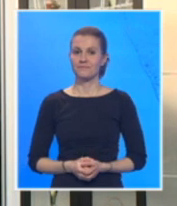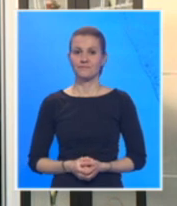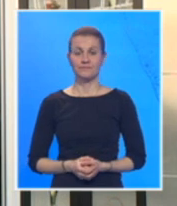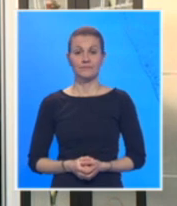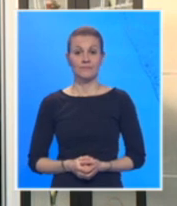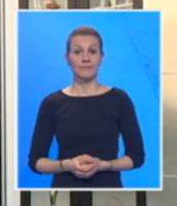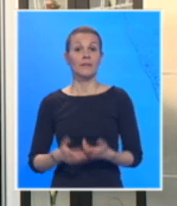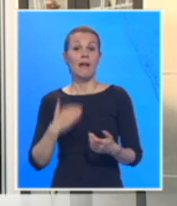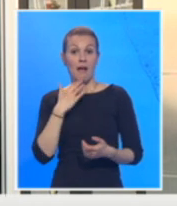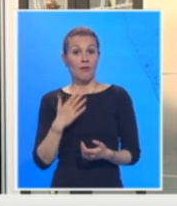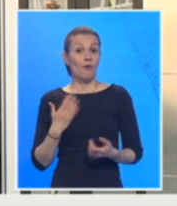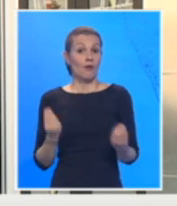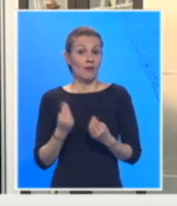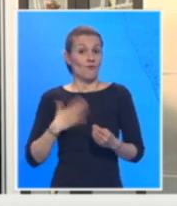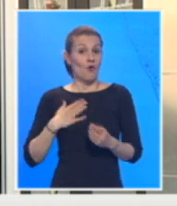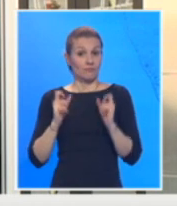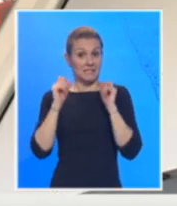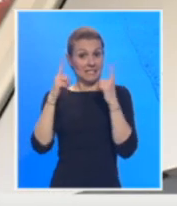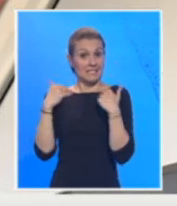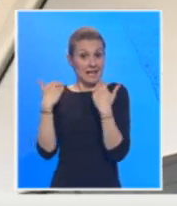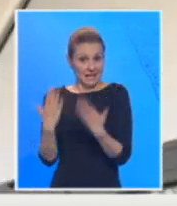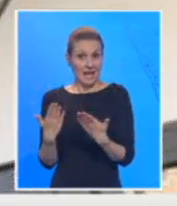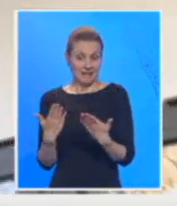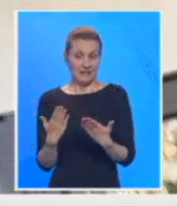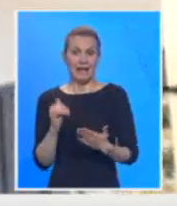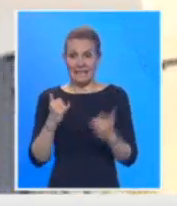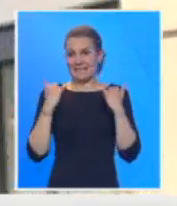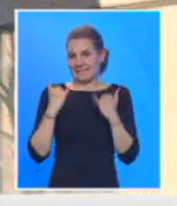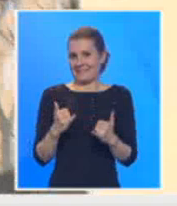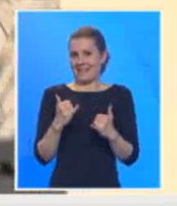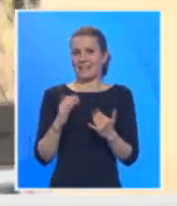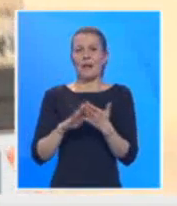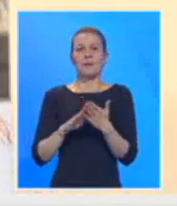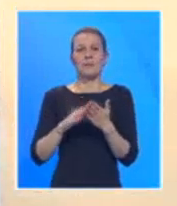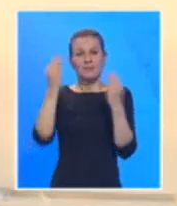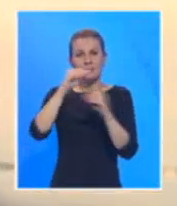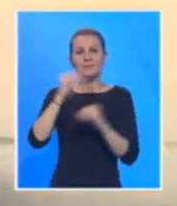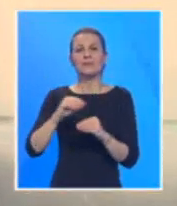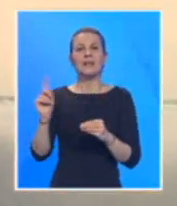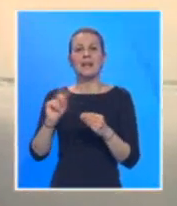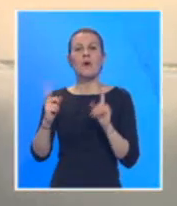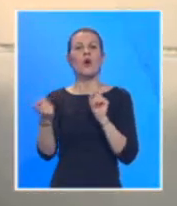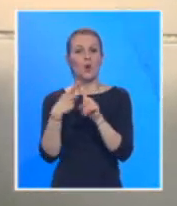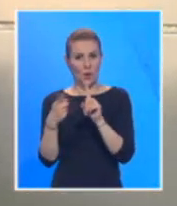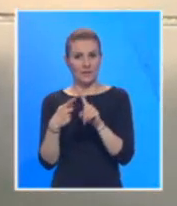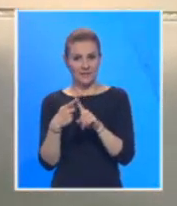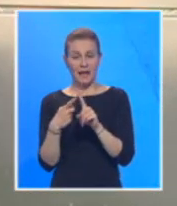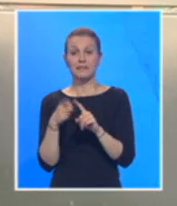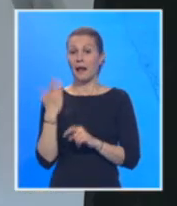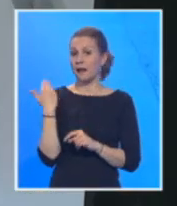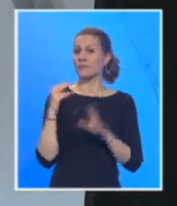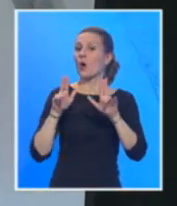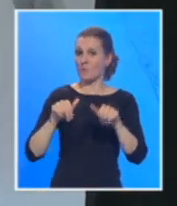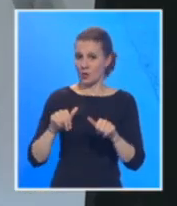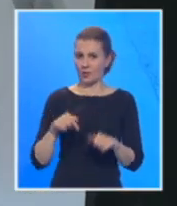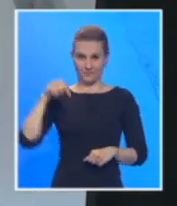da je moguće nekog iznenaditi lepim gestom i u vreme kada se preporučuje bezkontaktna kupovina, sasvim je sigurno odnedavno.